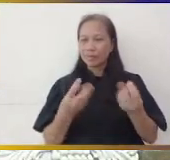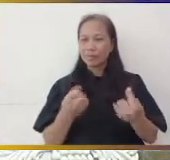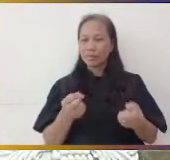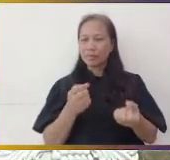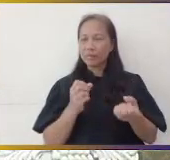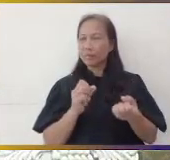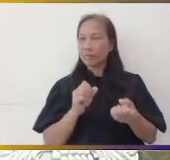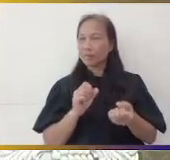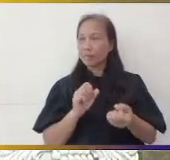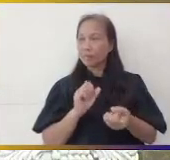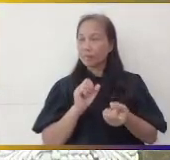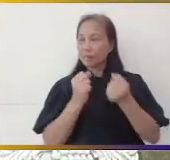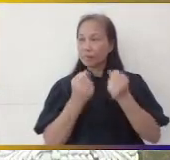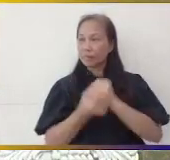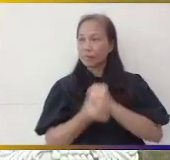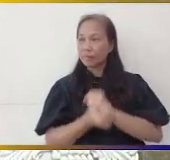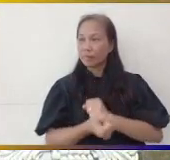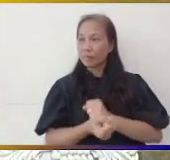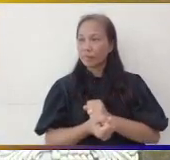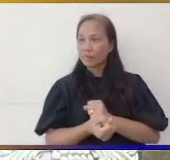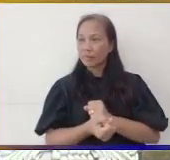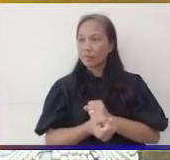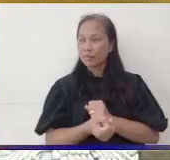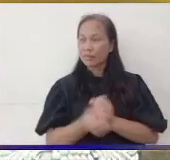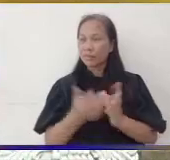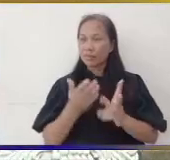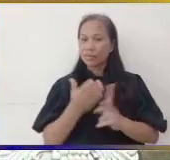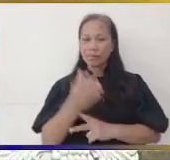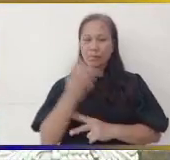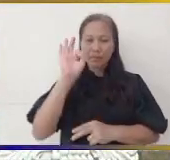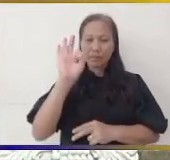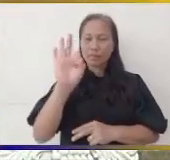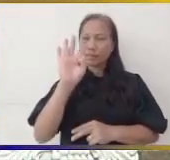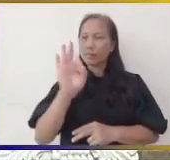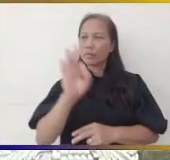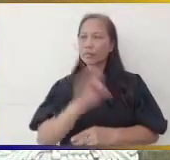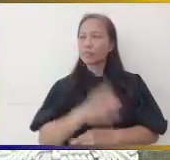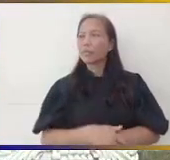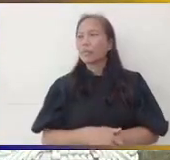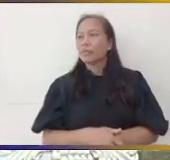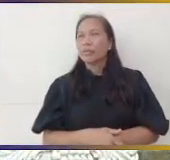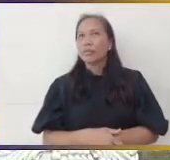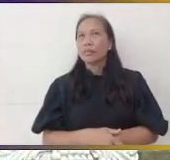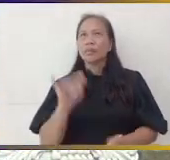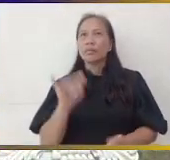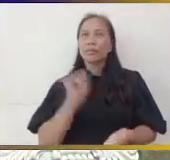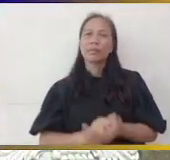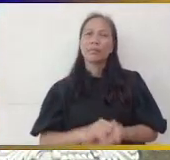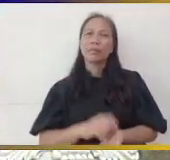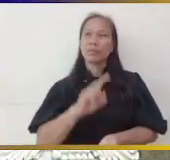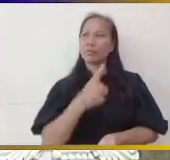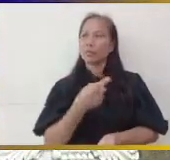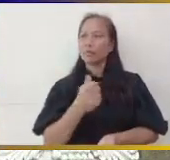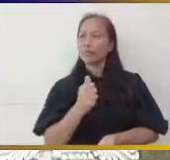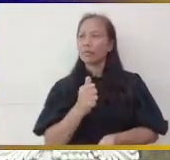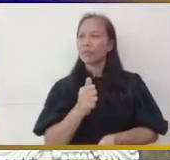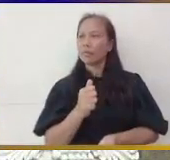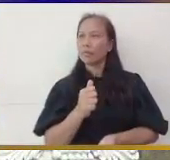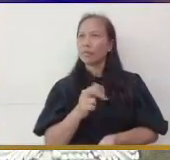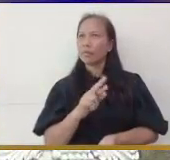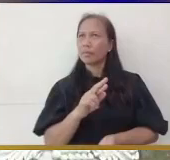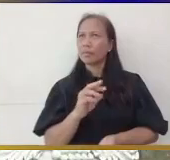nagpala Arma sa church at Rome you see and moving on so Diyan po yung una si Arnold of